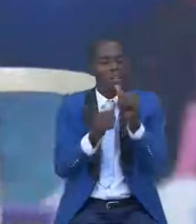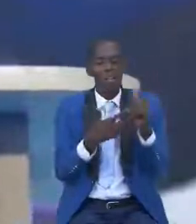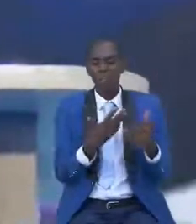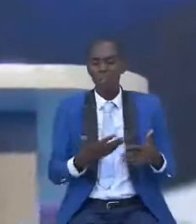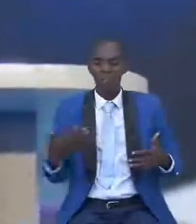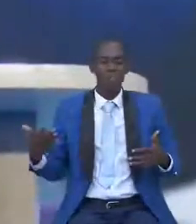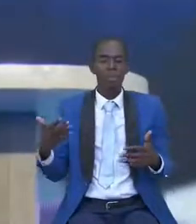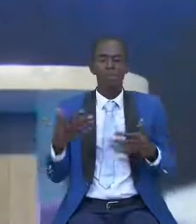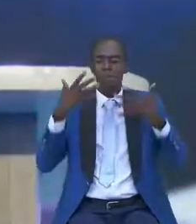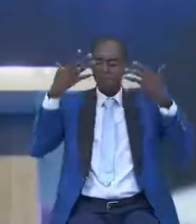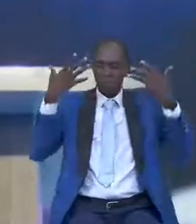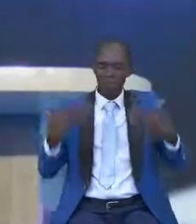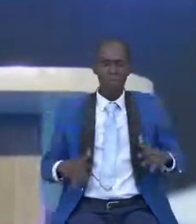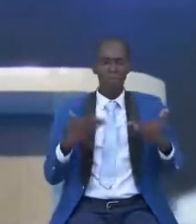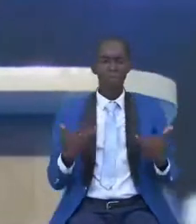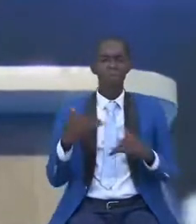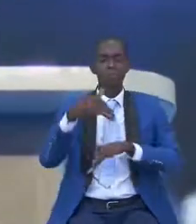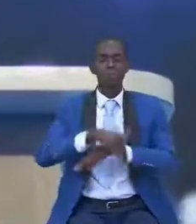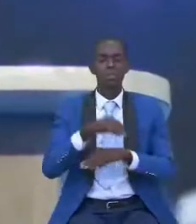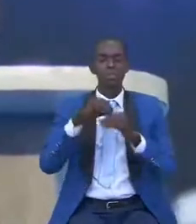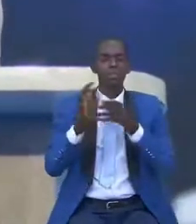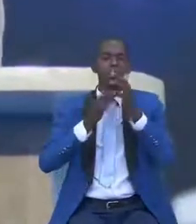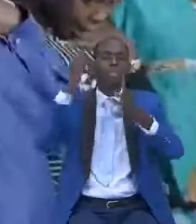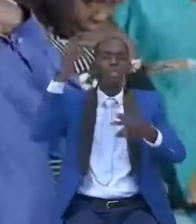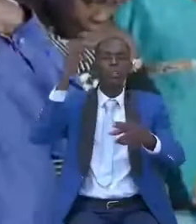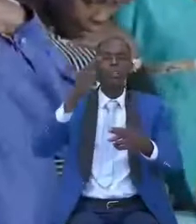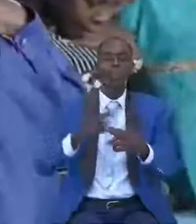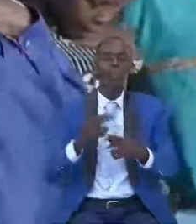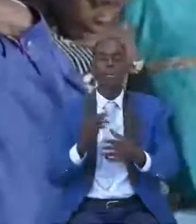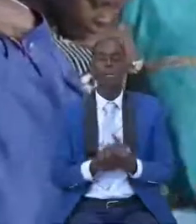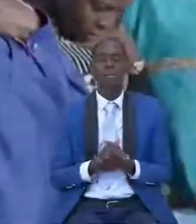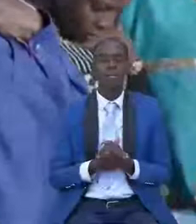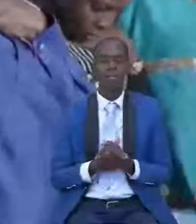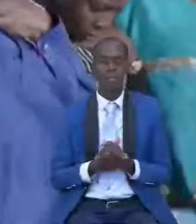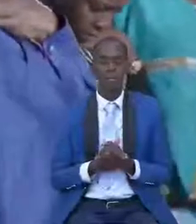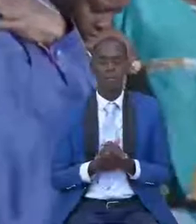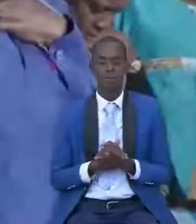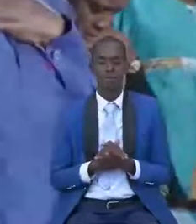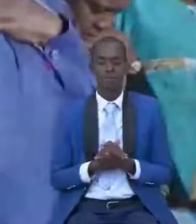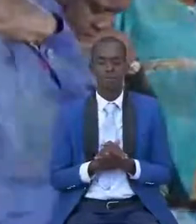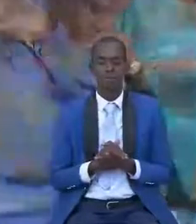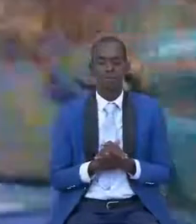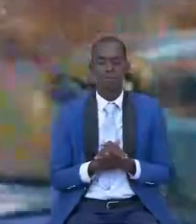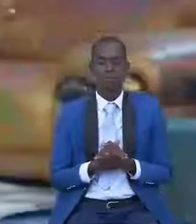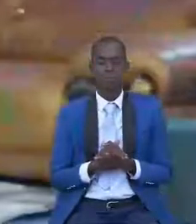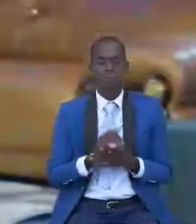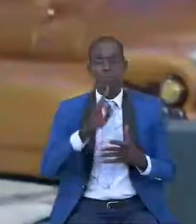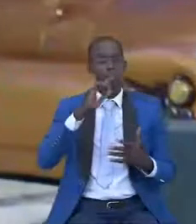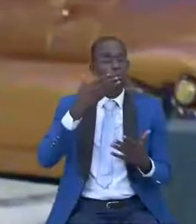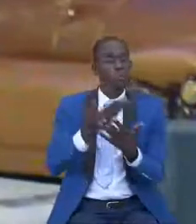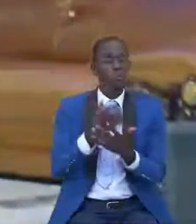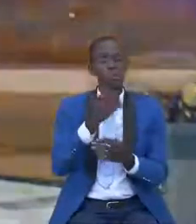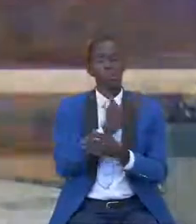infirmités, que tout est accompli, achevé ce soir au nom de Jésus.